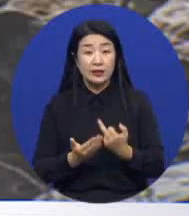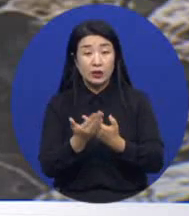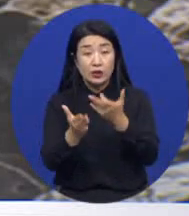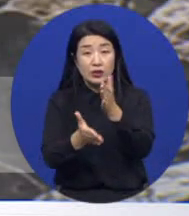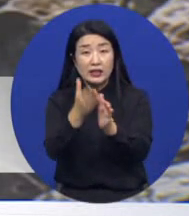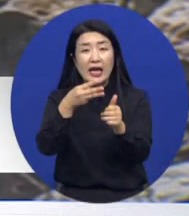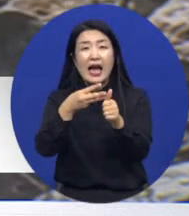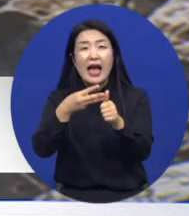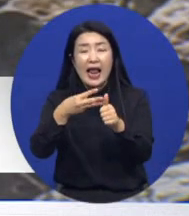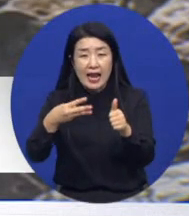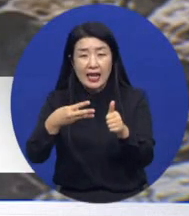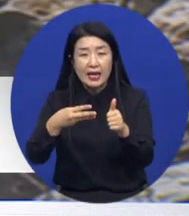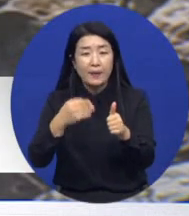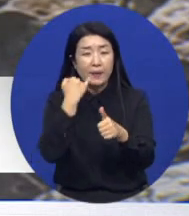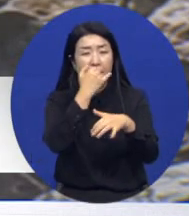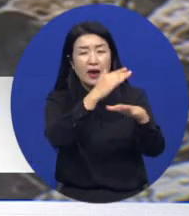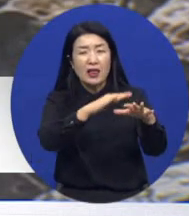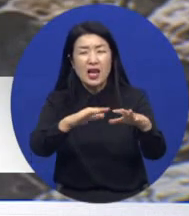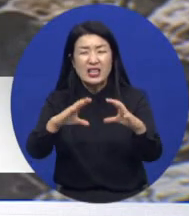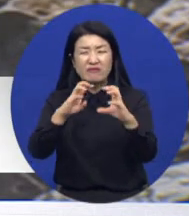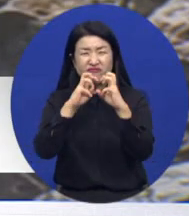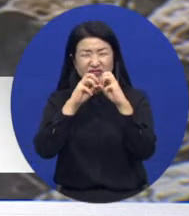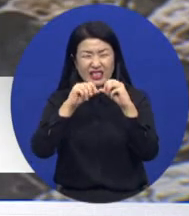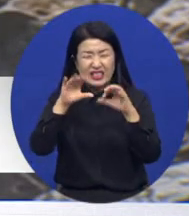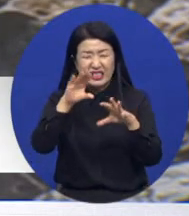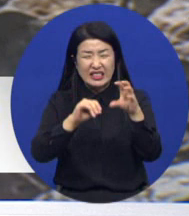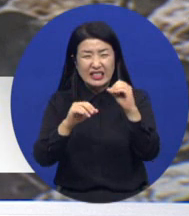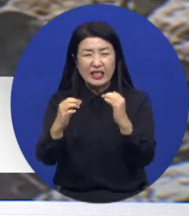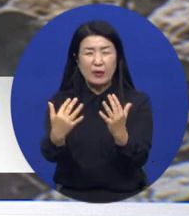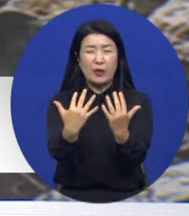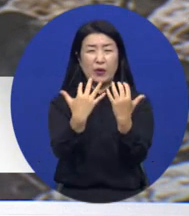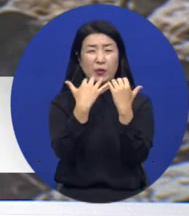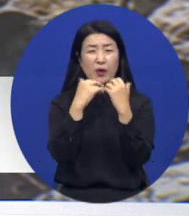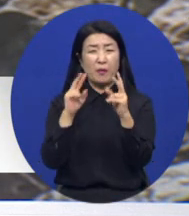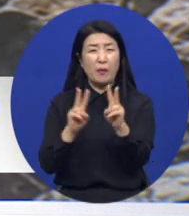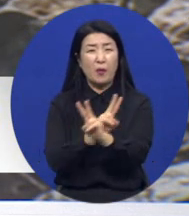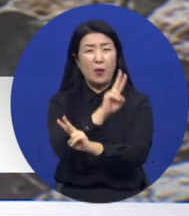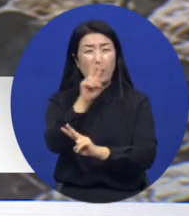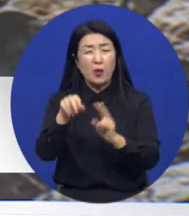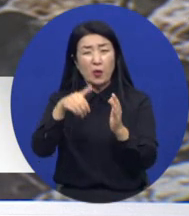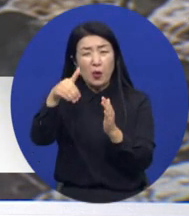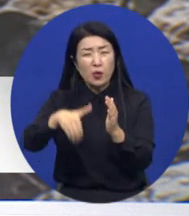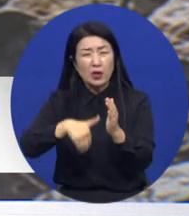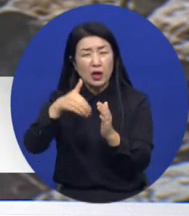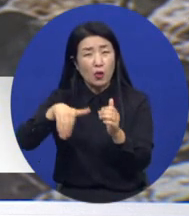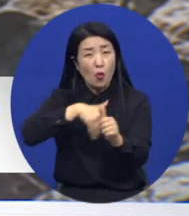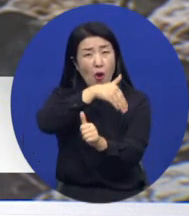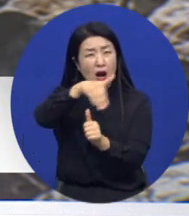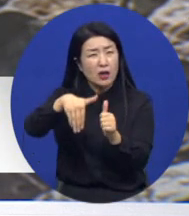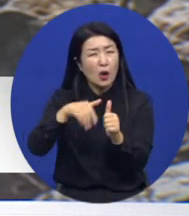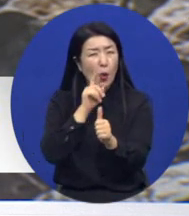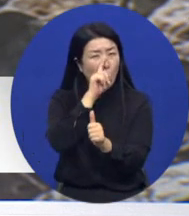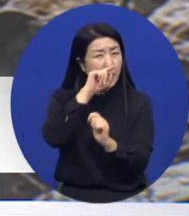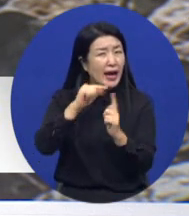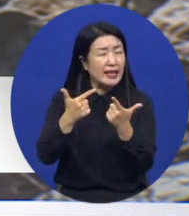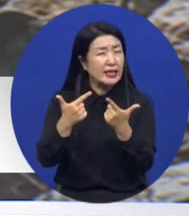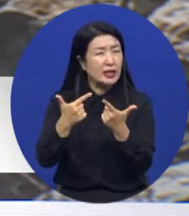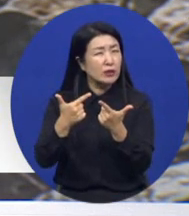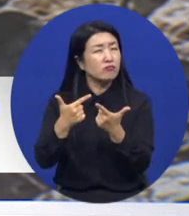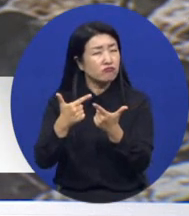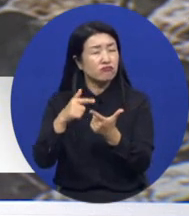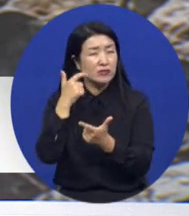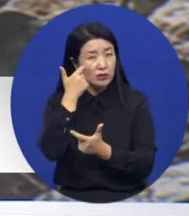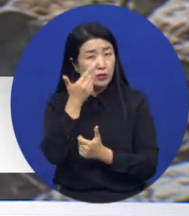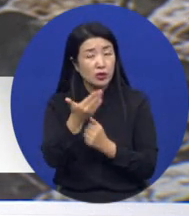제주시 한림읍 앞바다에 흙탕물이 밀려와 해상풍력발전단지 공사로 인한 환경오염이 아니냐는 논란이 일고